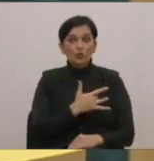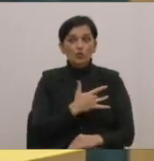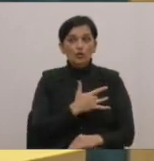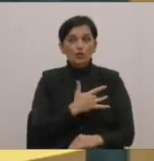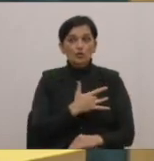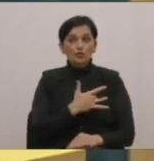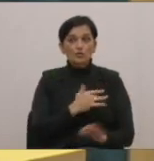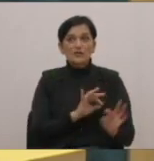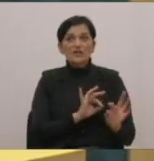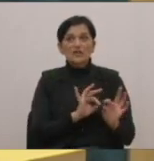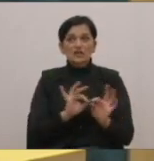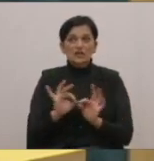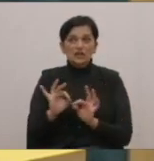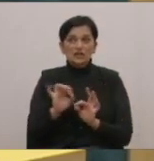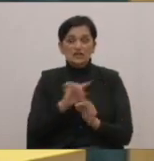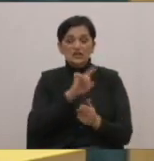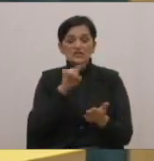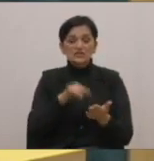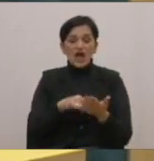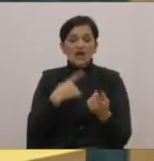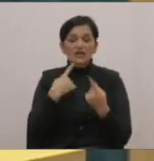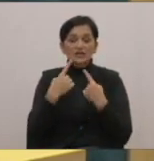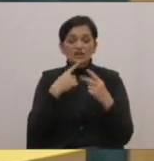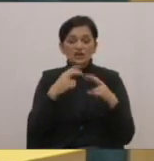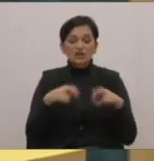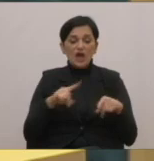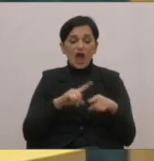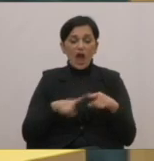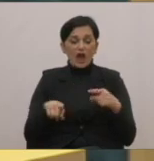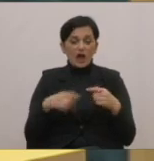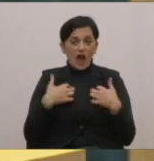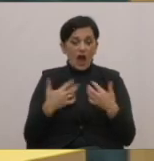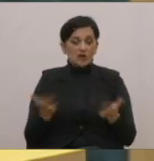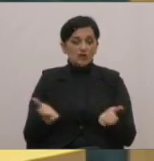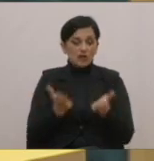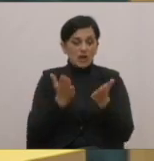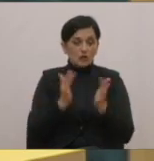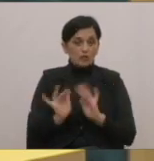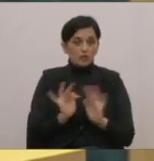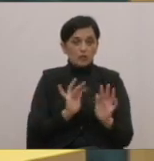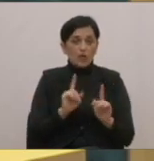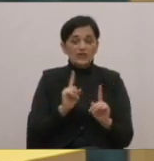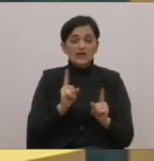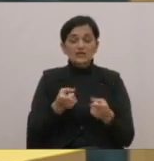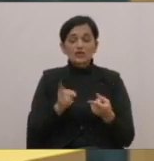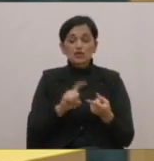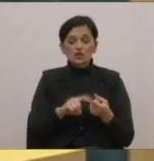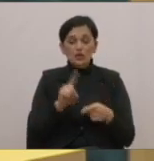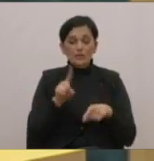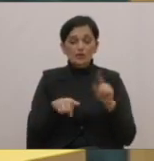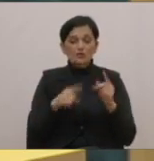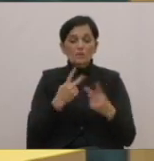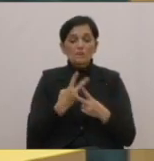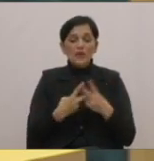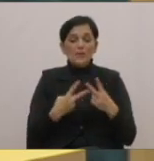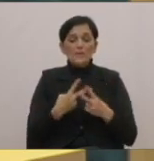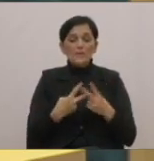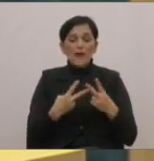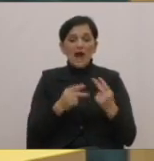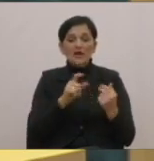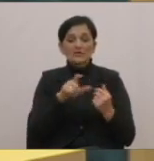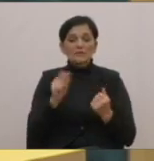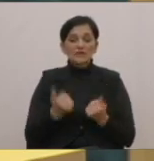ვთქვათ, ინტენსივობას საკითხების განხილვისა, უფრო აჩქარებს ამ პროცესს. Რა შეეხება ზოგადად პატიმართა, ასე